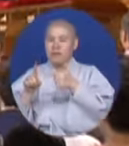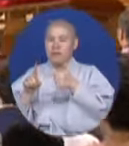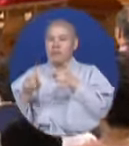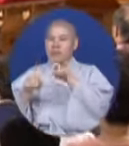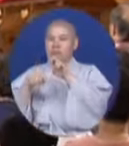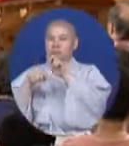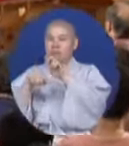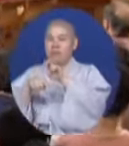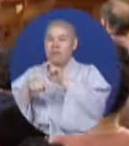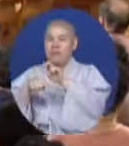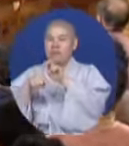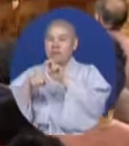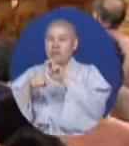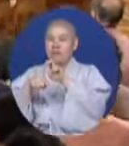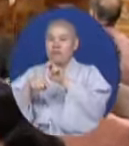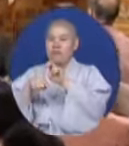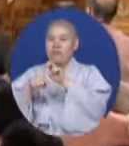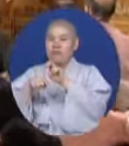오